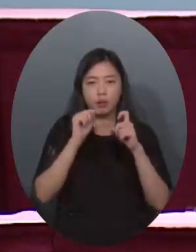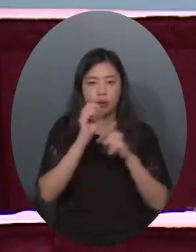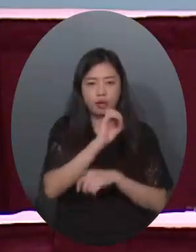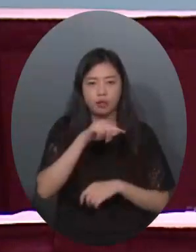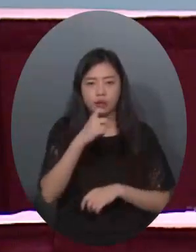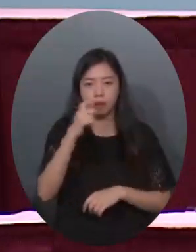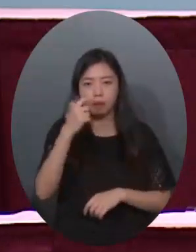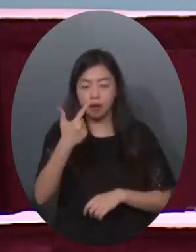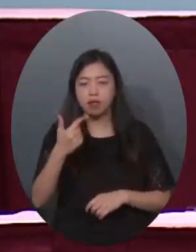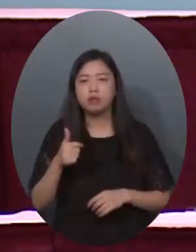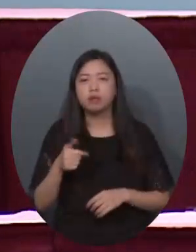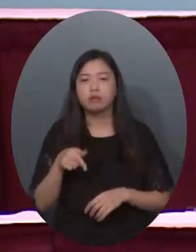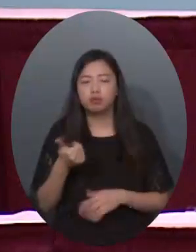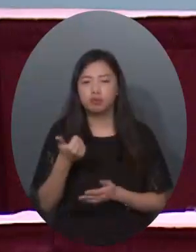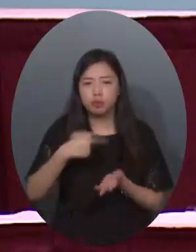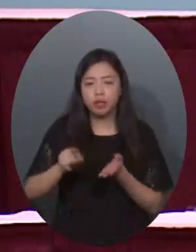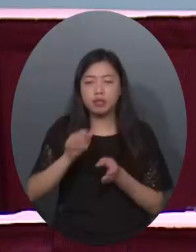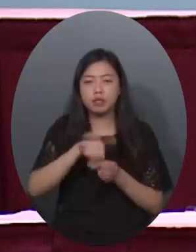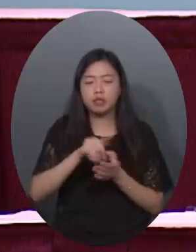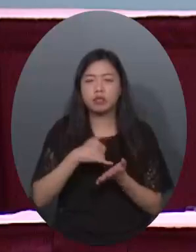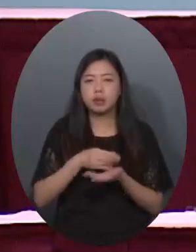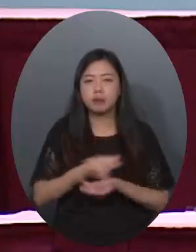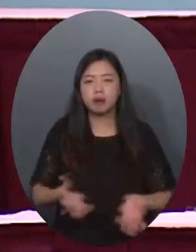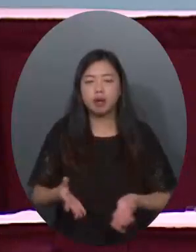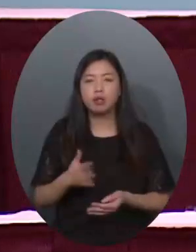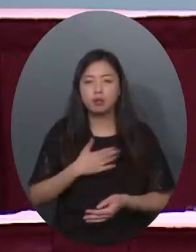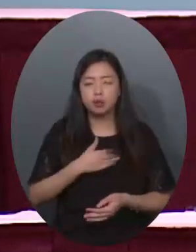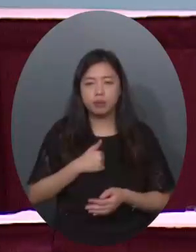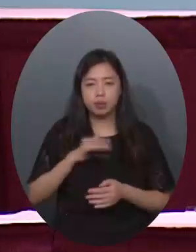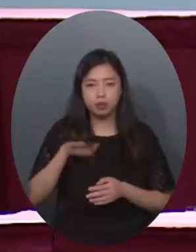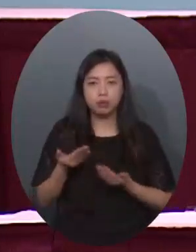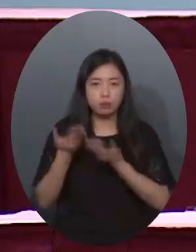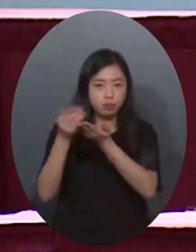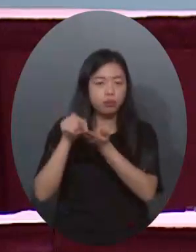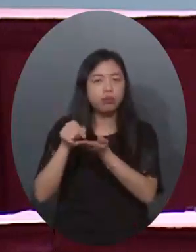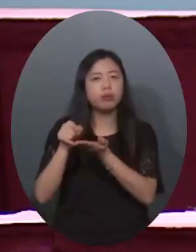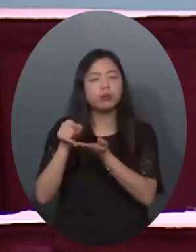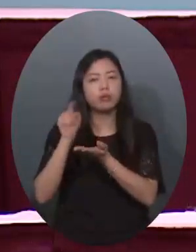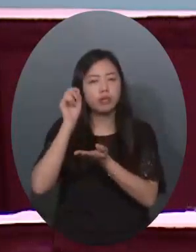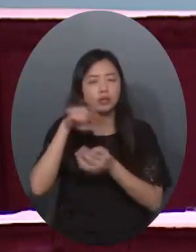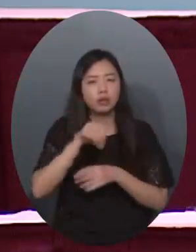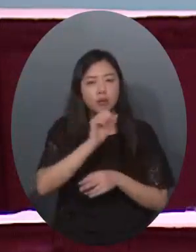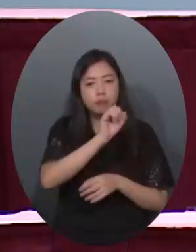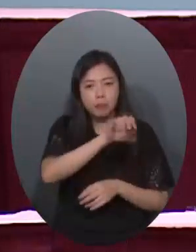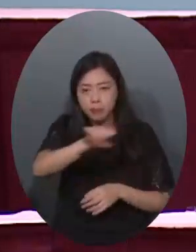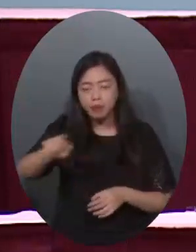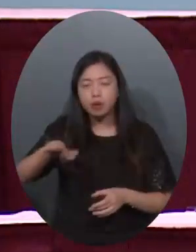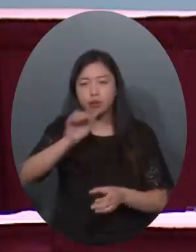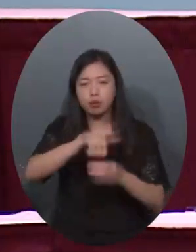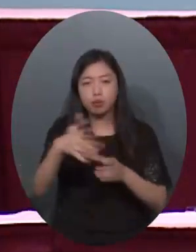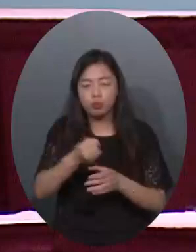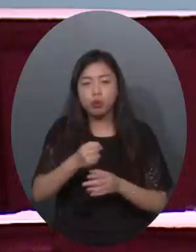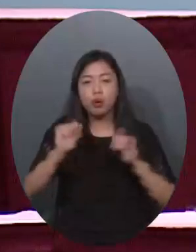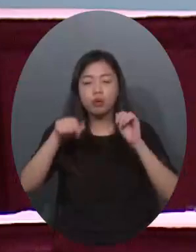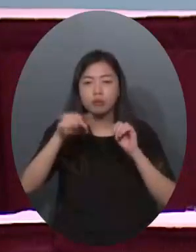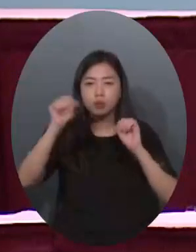通股息。我們稍後將會呈請一項決議案向股東尋求批准。